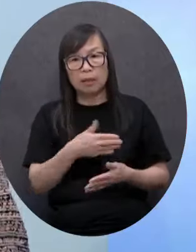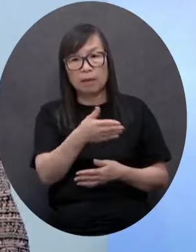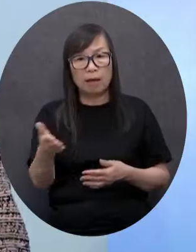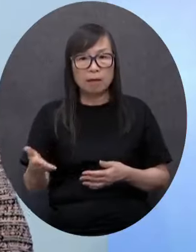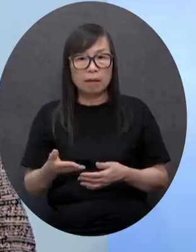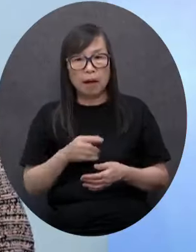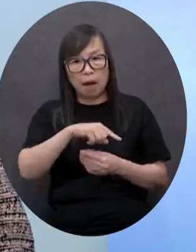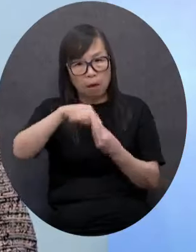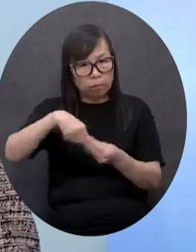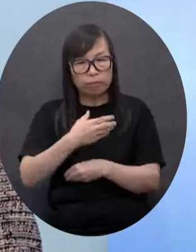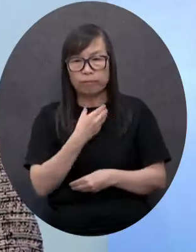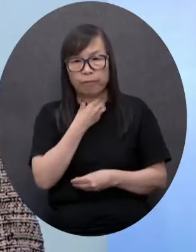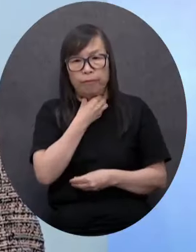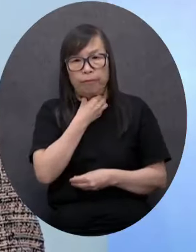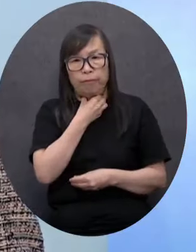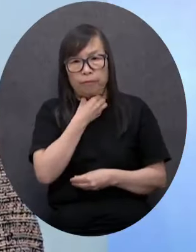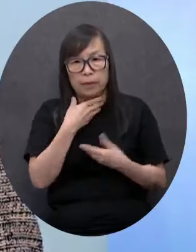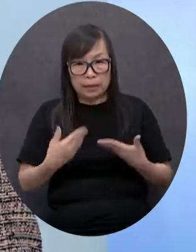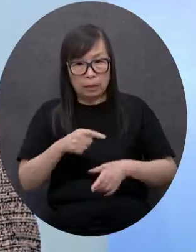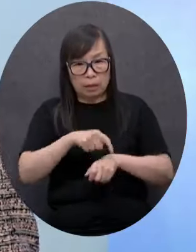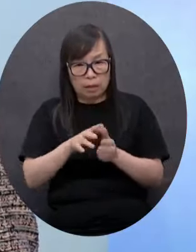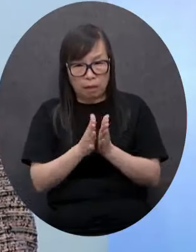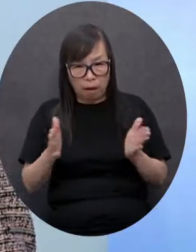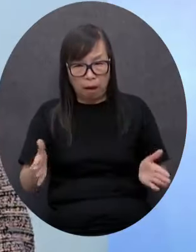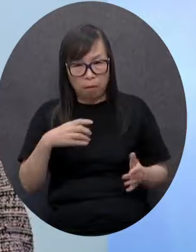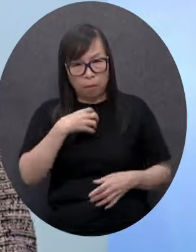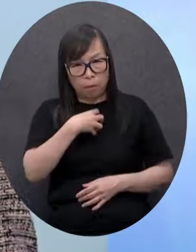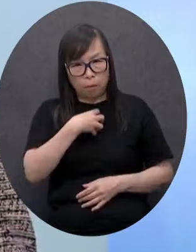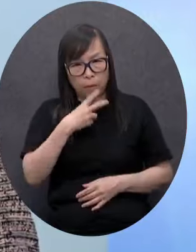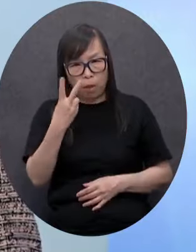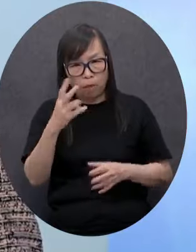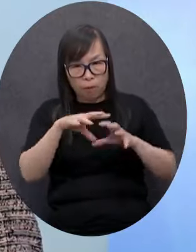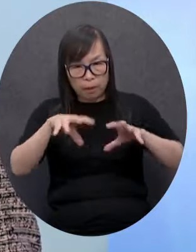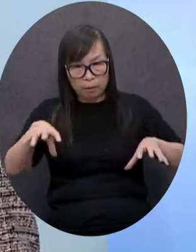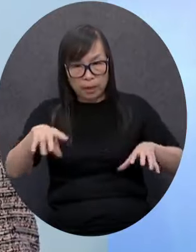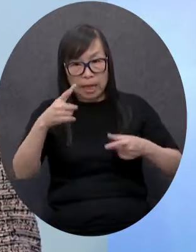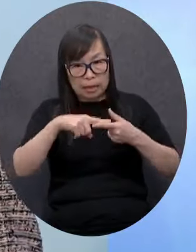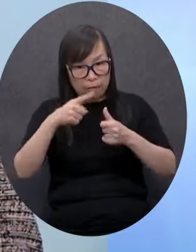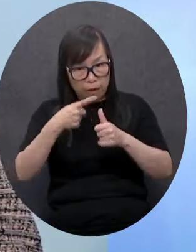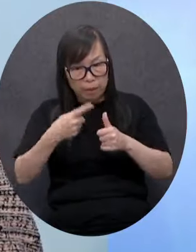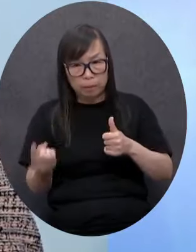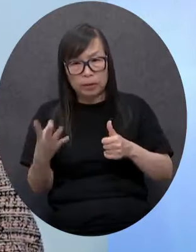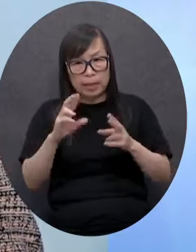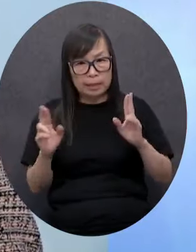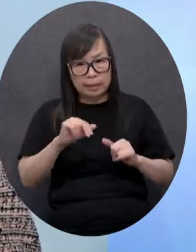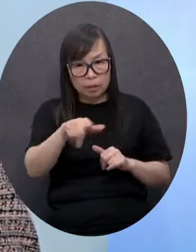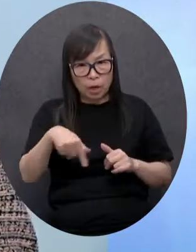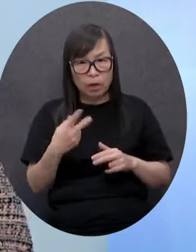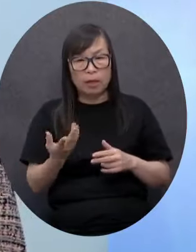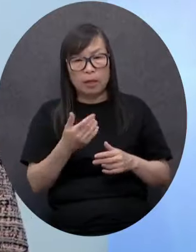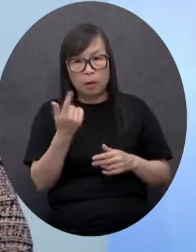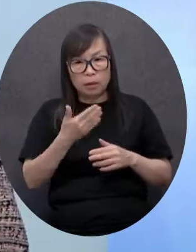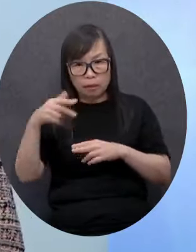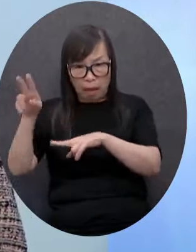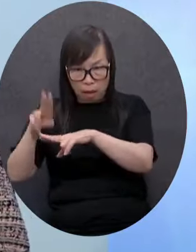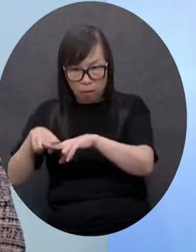是水深火热，即係依段時間咧，我諗係兩方面啦，一方面係本地市場亦都係因為北上